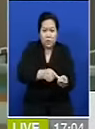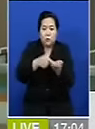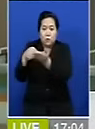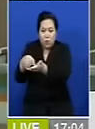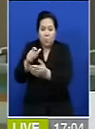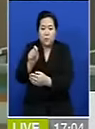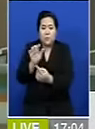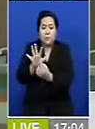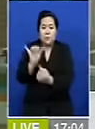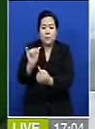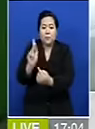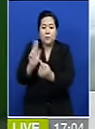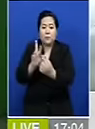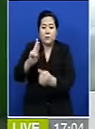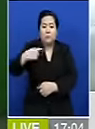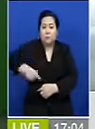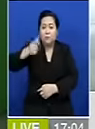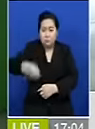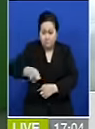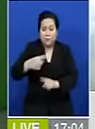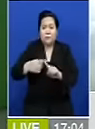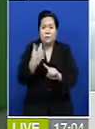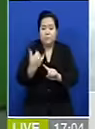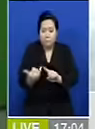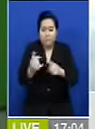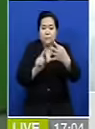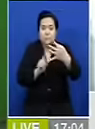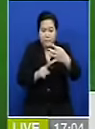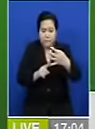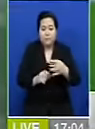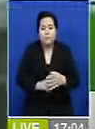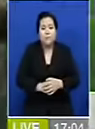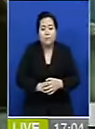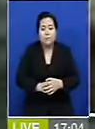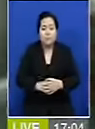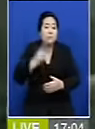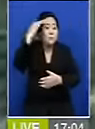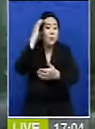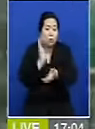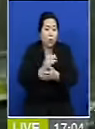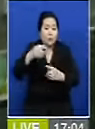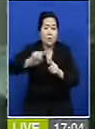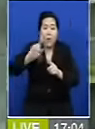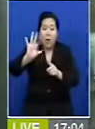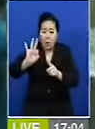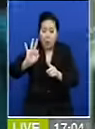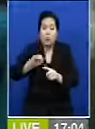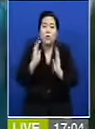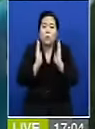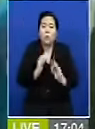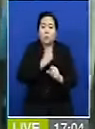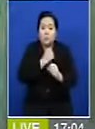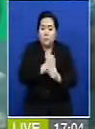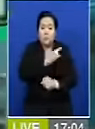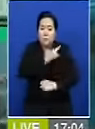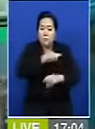นี้ค่ะด้านพันตำรวจตรีวรวัฒน์วัฒนวิสารรองผู้บัญชาการตำรวจภูธรภาค9พร้อมเจ้าหน้าที่ที่รับผิดชอบคดีและผู้อำนวย